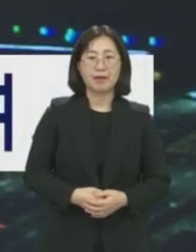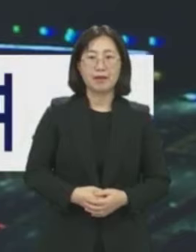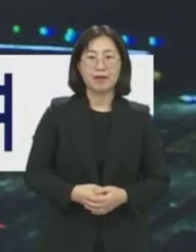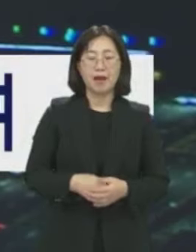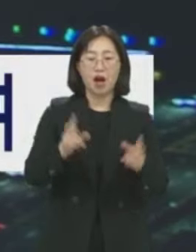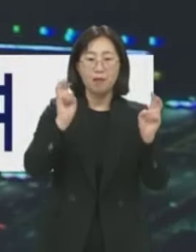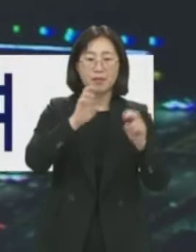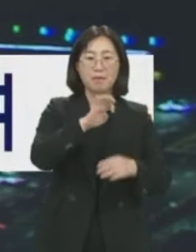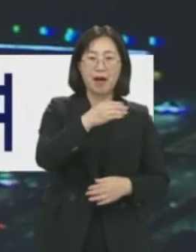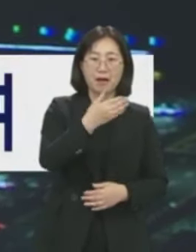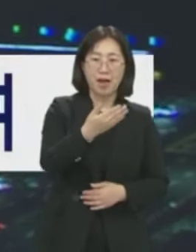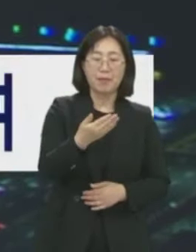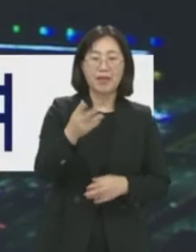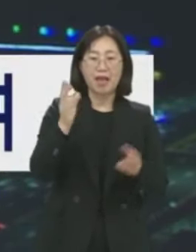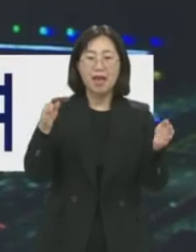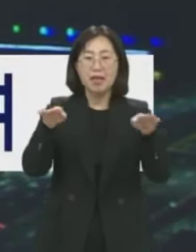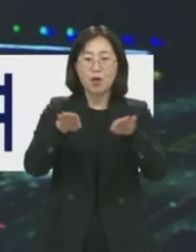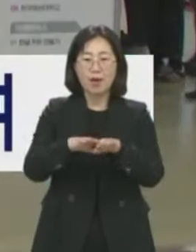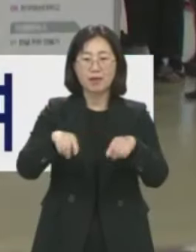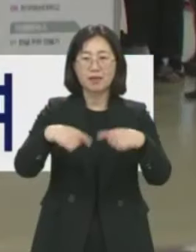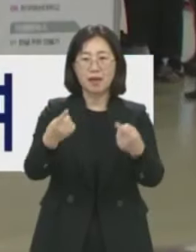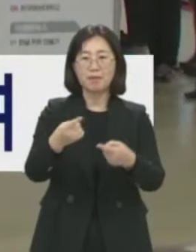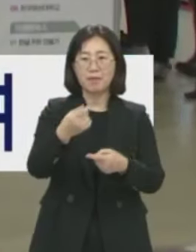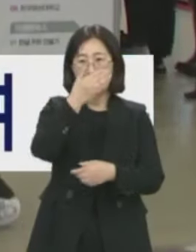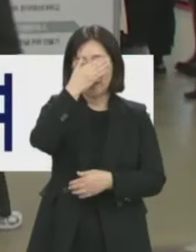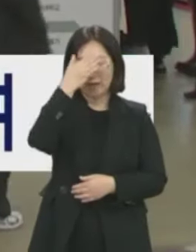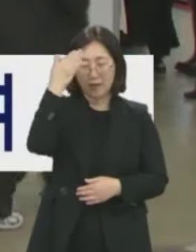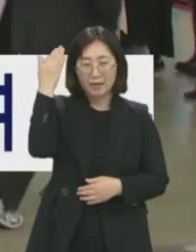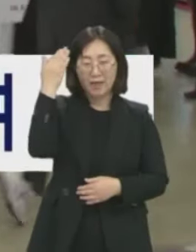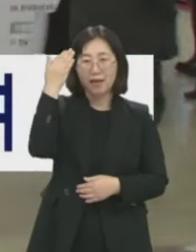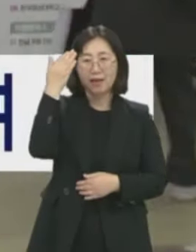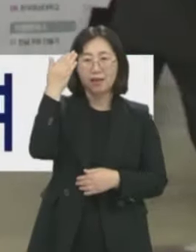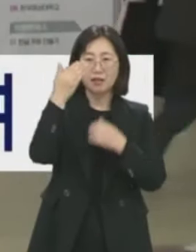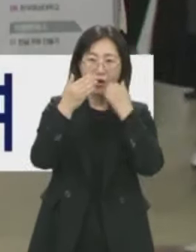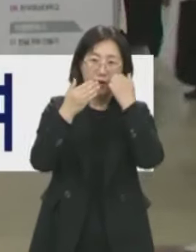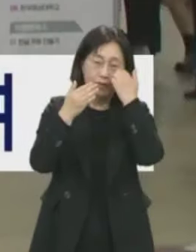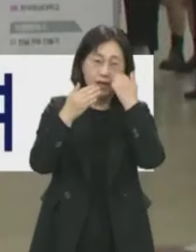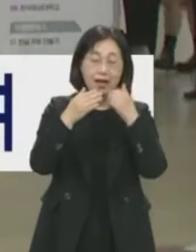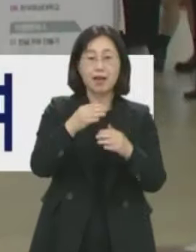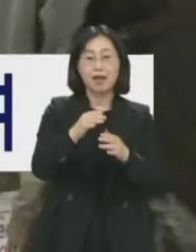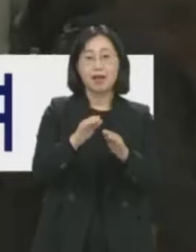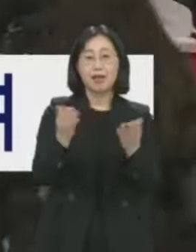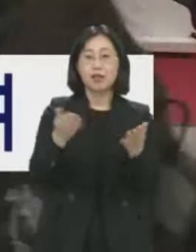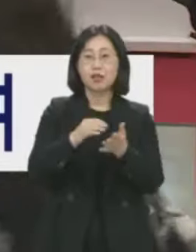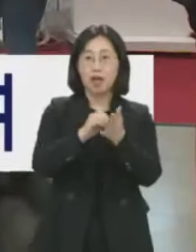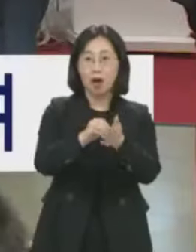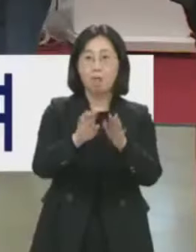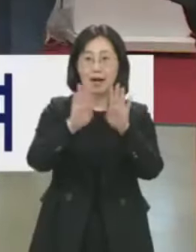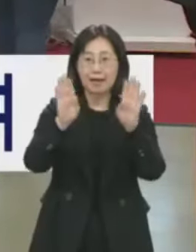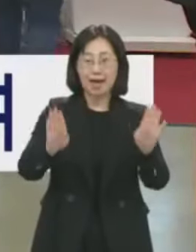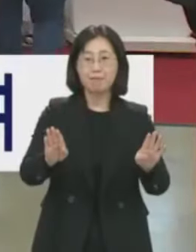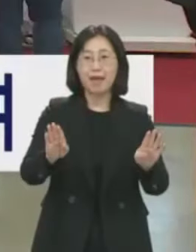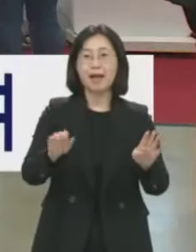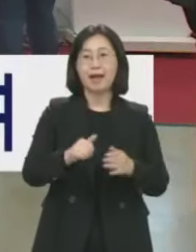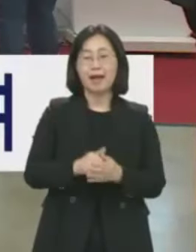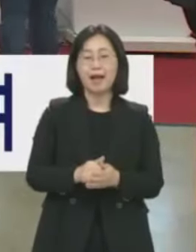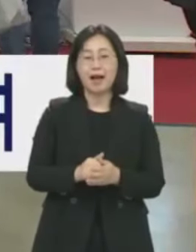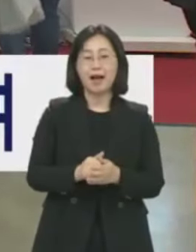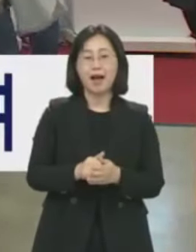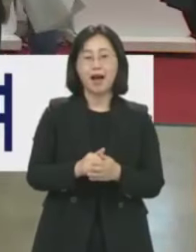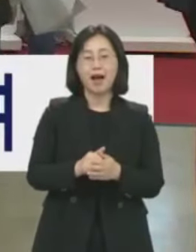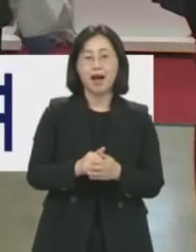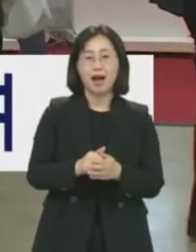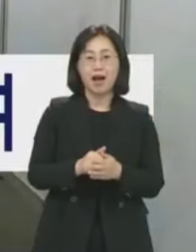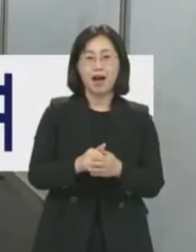49개 업체와 기관이 참여한 세종 청년 취업 박람회가 정부 세종 컨벤션 센터에서 열려 많은 구직자들의